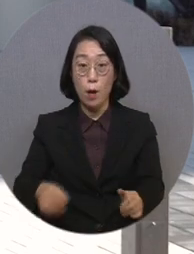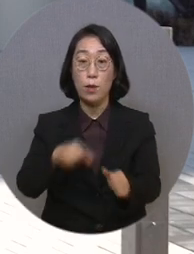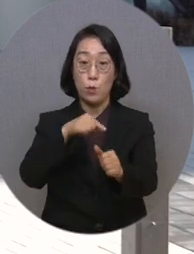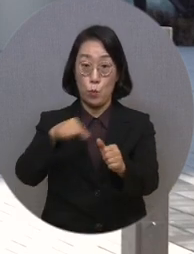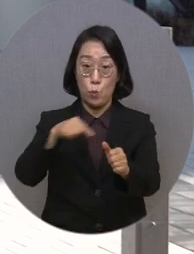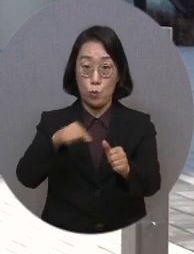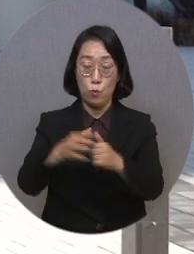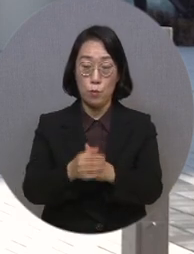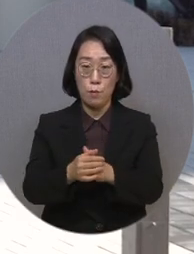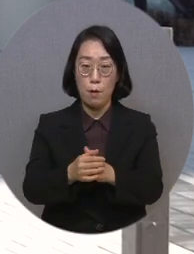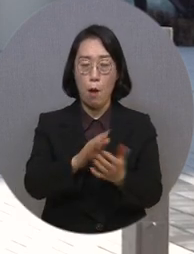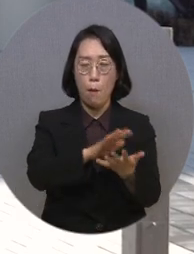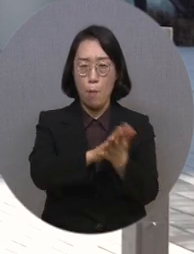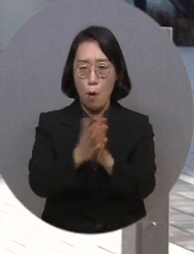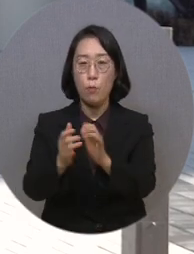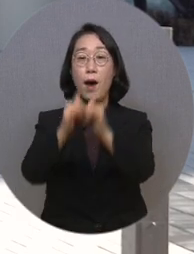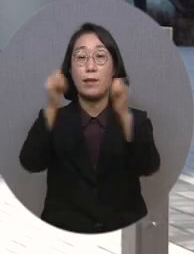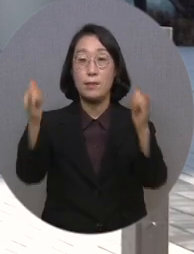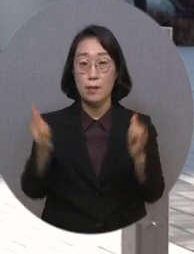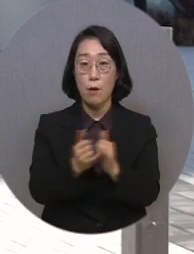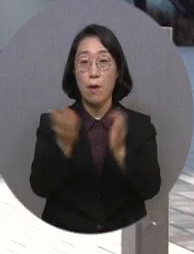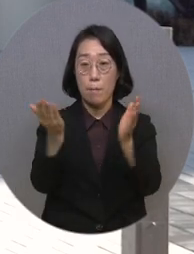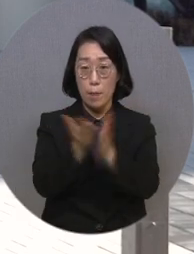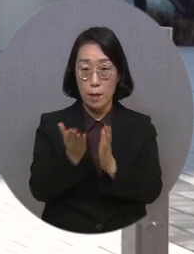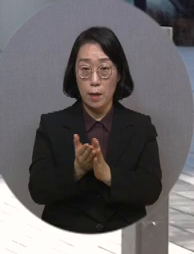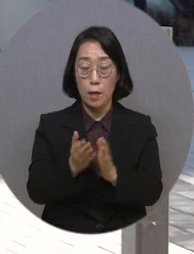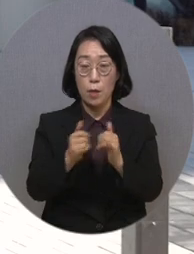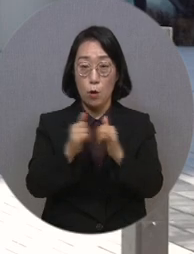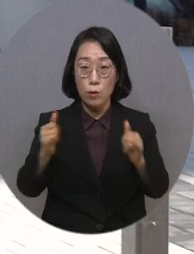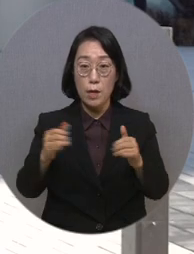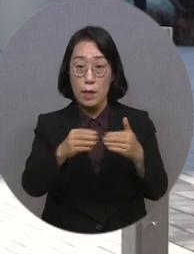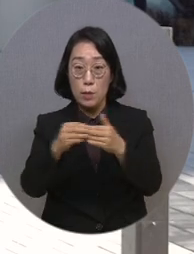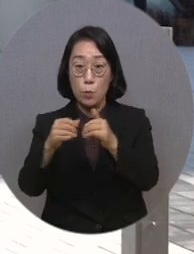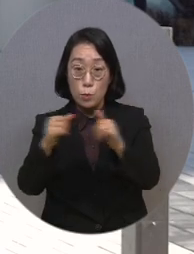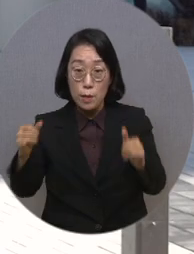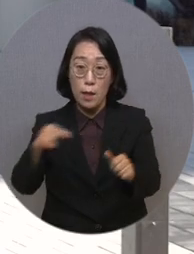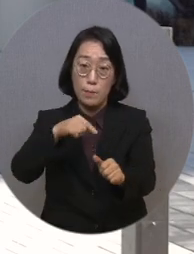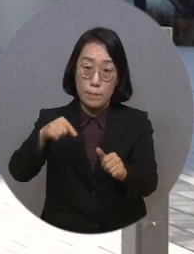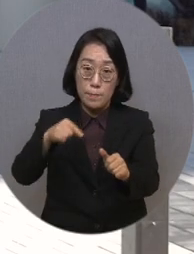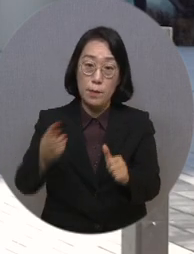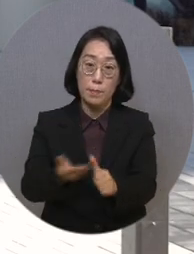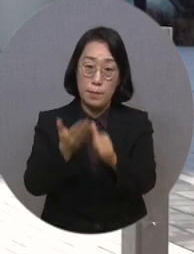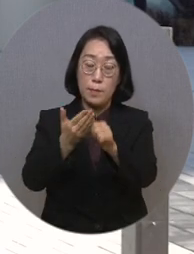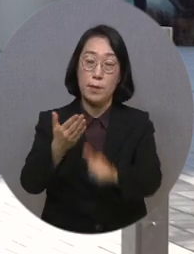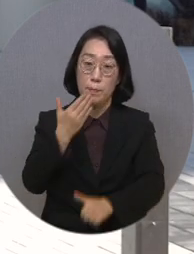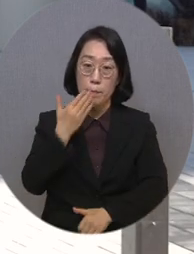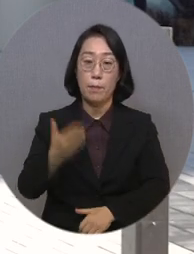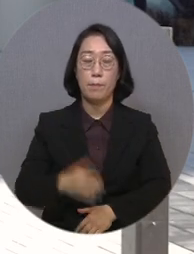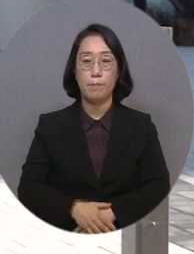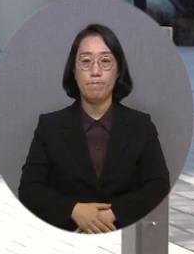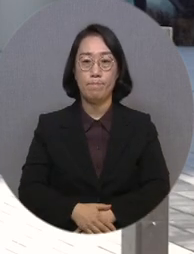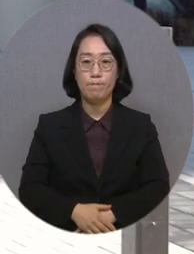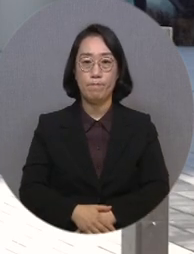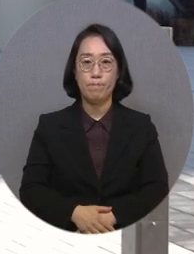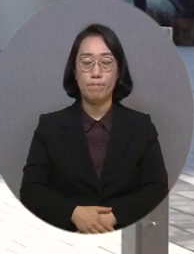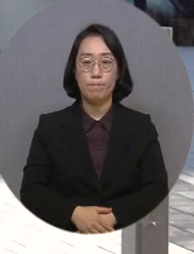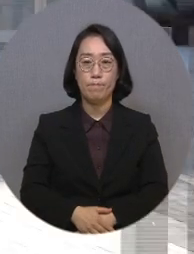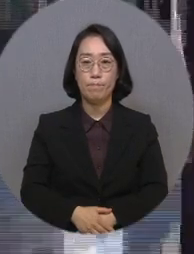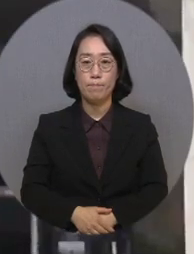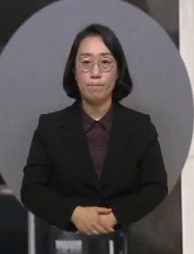교육이 빠르게 변화하는 사회에 맞춰 여성 리더십을 발휘할 수 있는 역량을 키울 수 있었습니다. 복지TV 뉴스